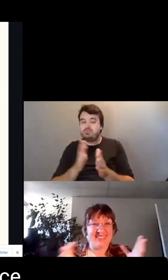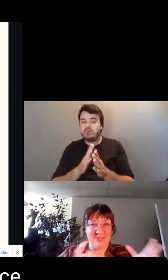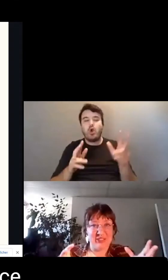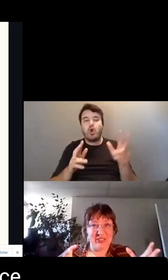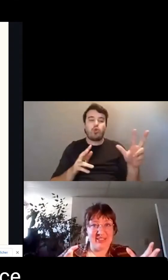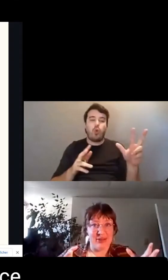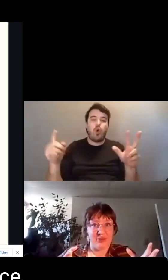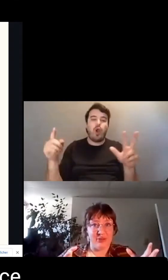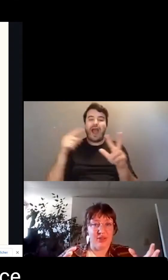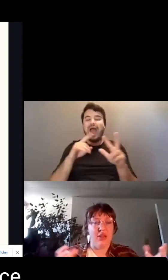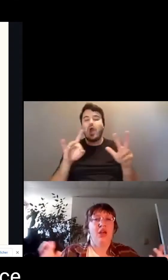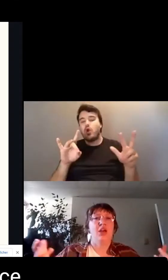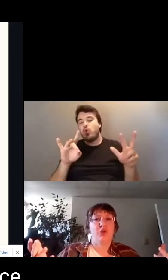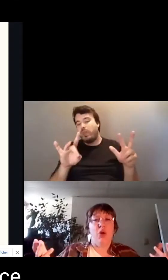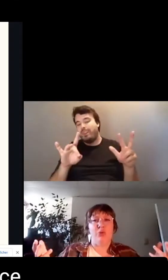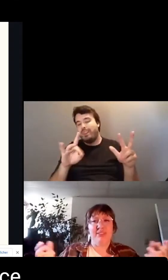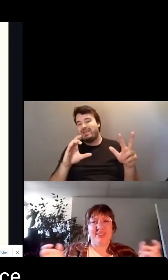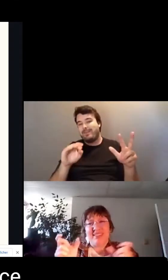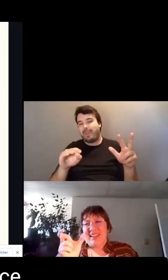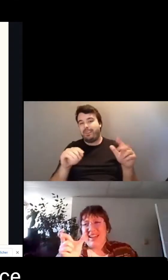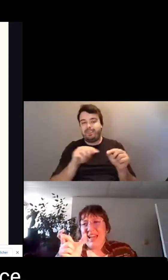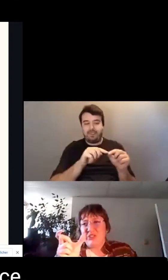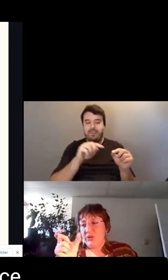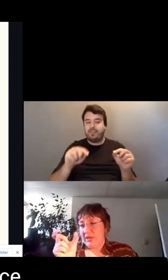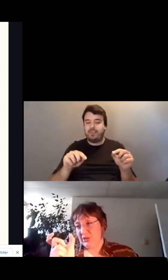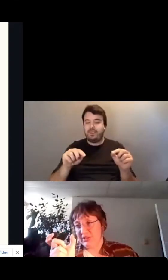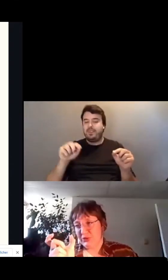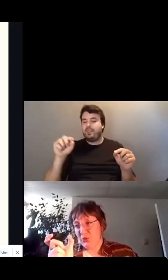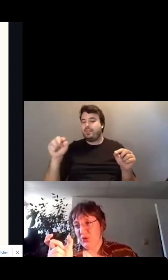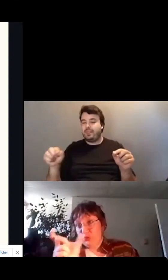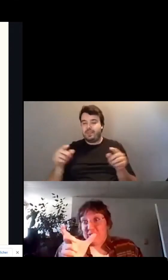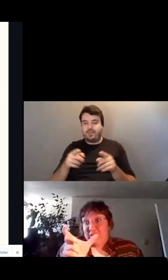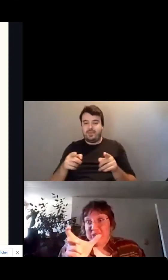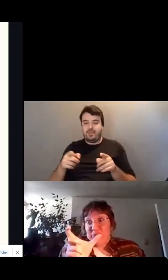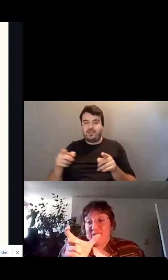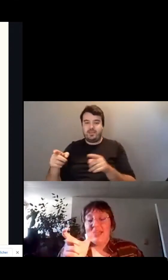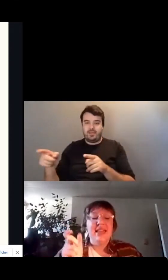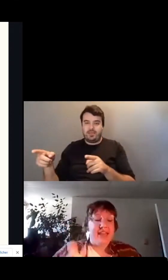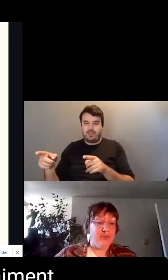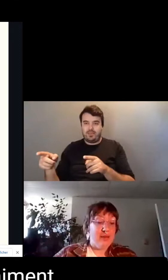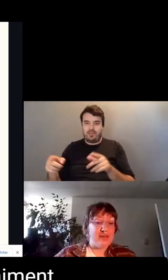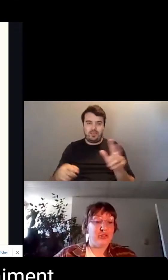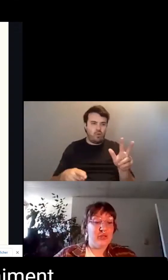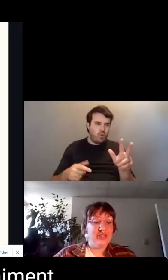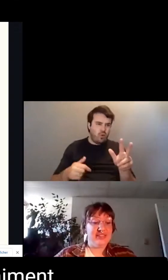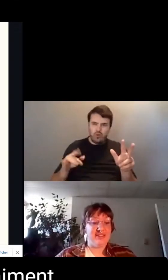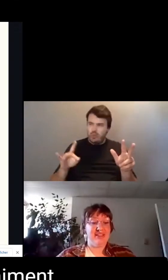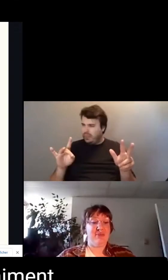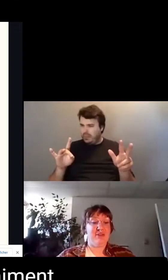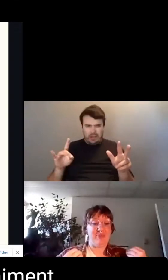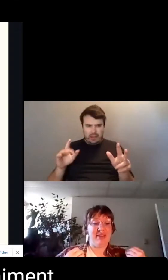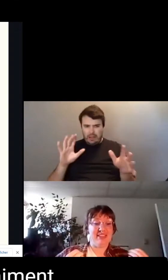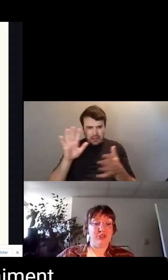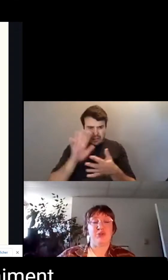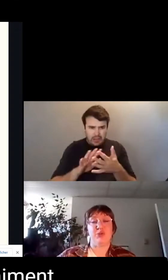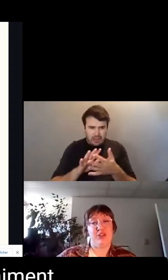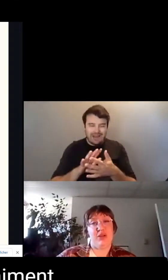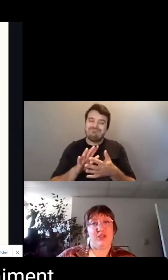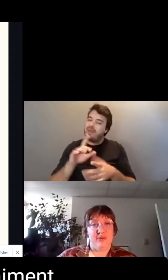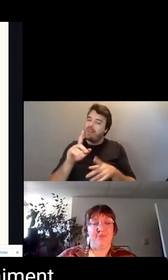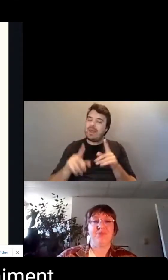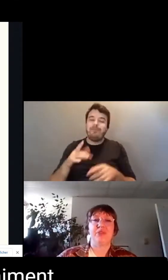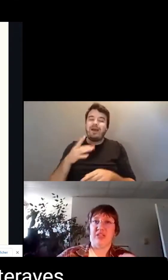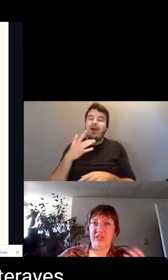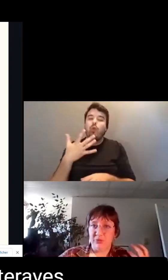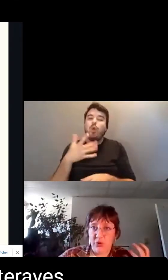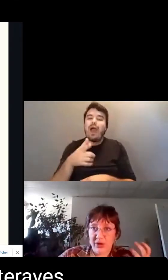8 cm de distance. 3 à 8, c'est très large, là. Est-ce que c'est 3 ou est-ce que c'est 8? Eh bien, parce que ça dépend vraiment de ce que vous voulez